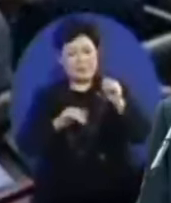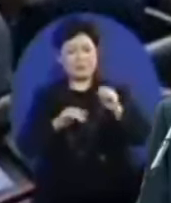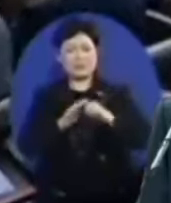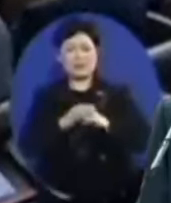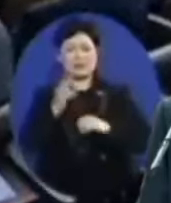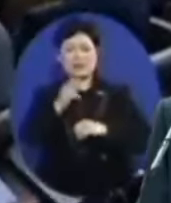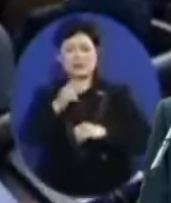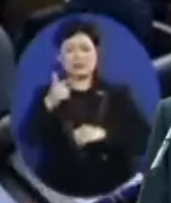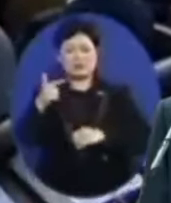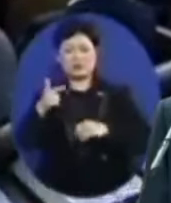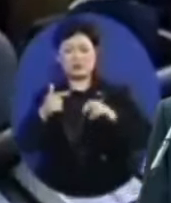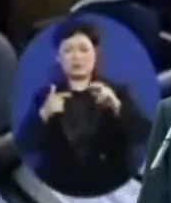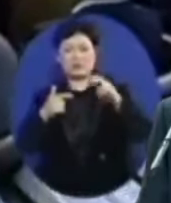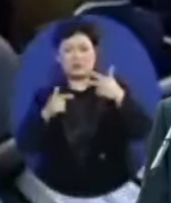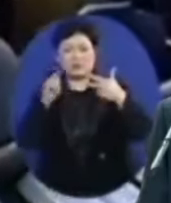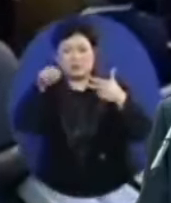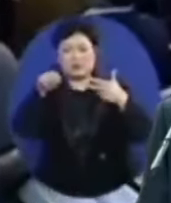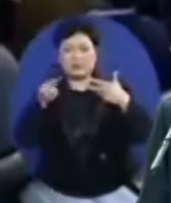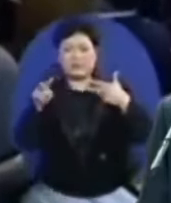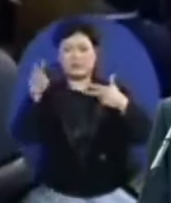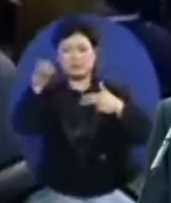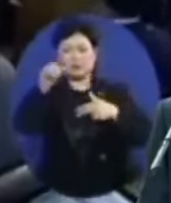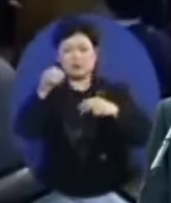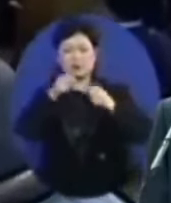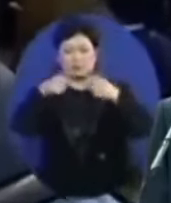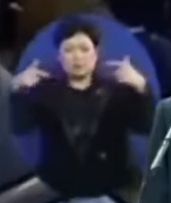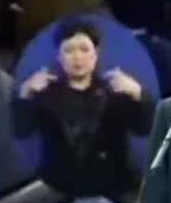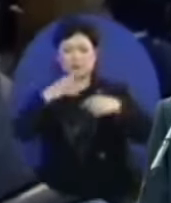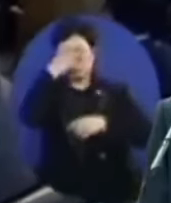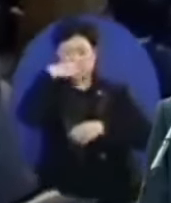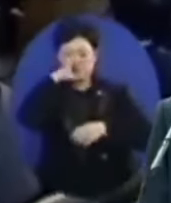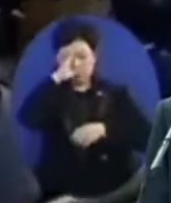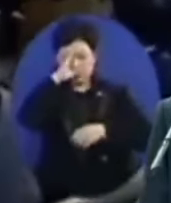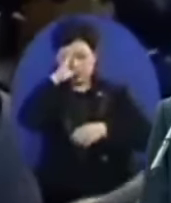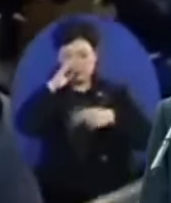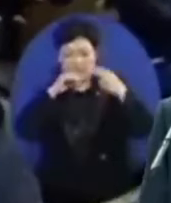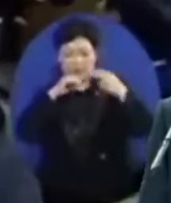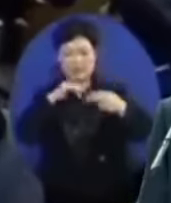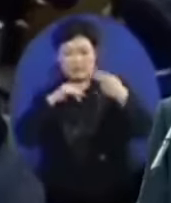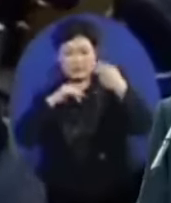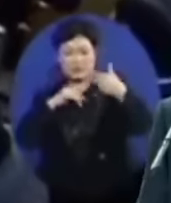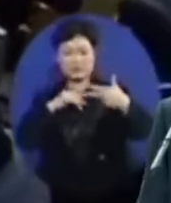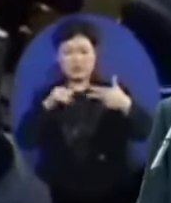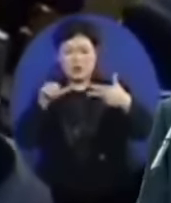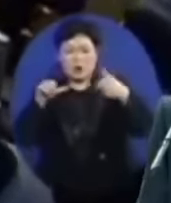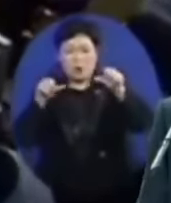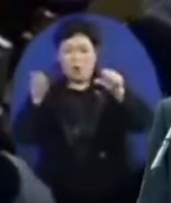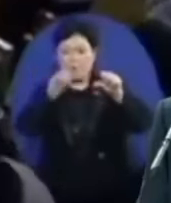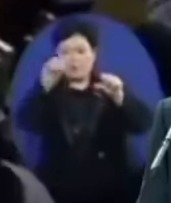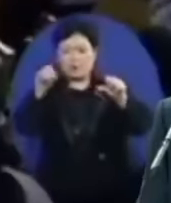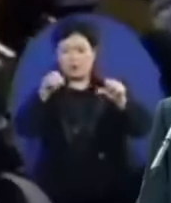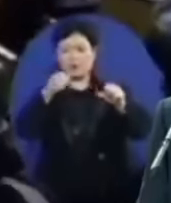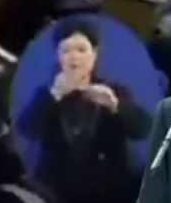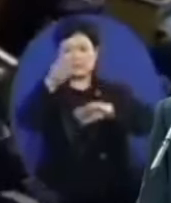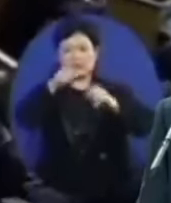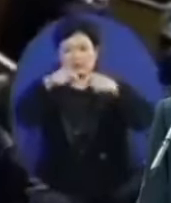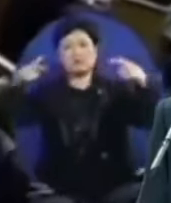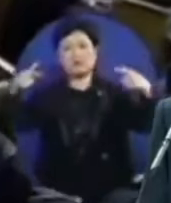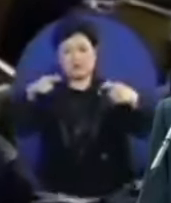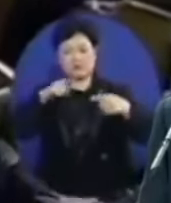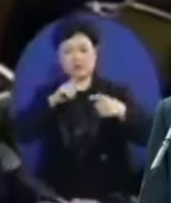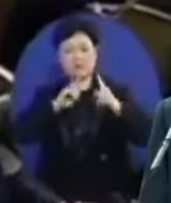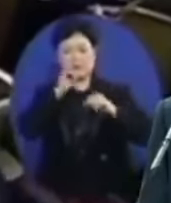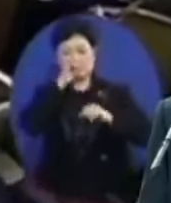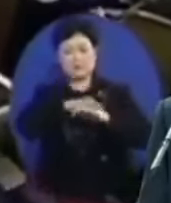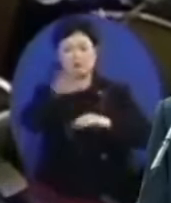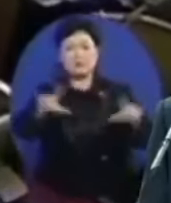2006년도보다 7.2% 늘었고 2008년 우울 환자는 2007년에 비해 5% 이상 늘었던 것으로 추정합니다. 우리의